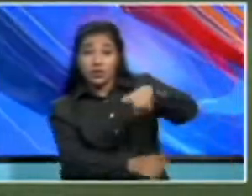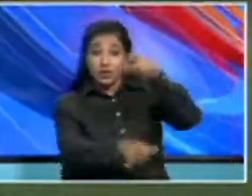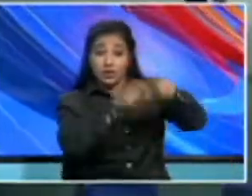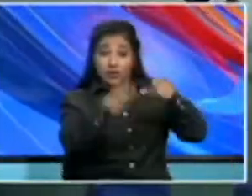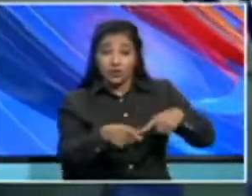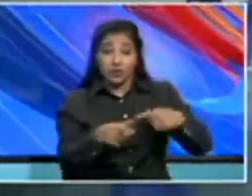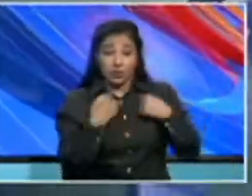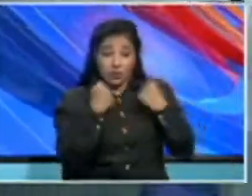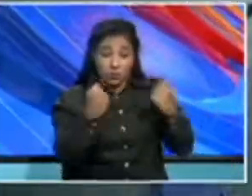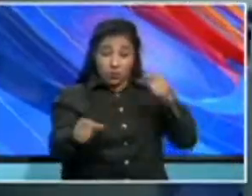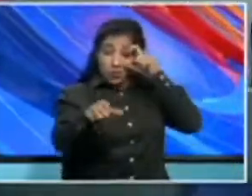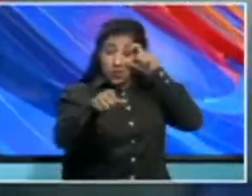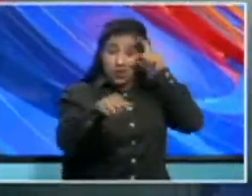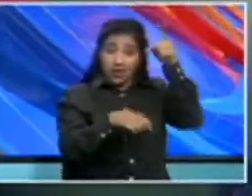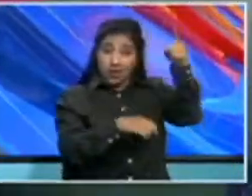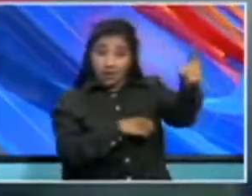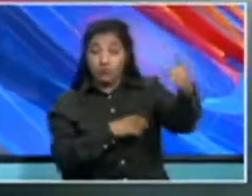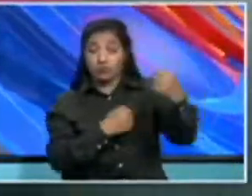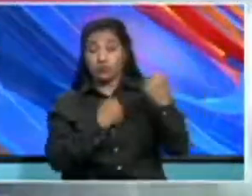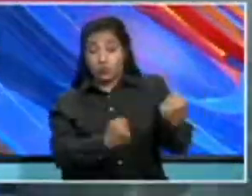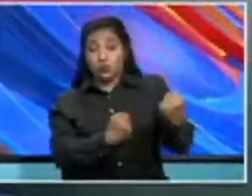लोह पुरुष से हिम्मत ले,